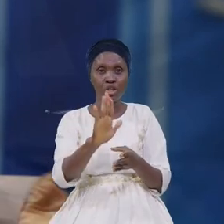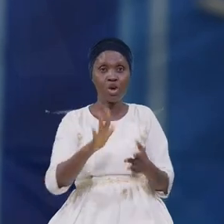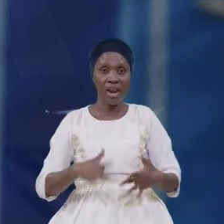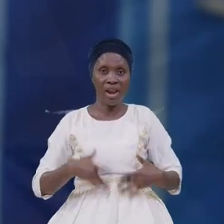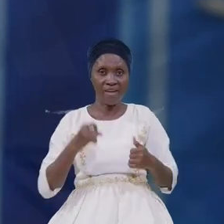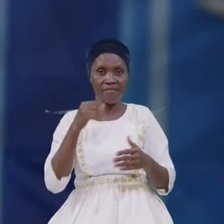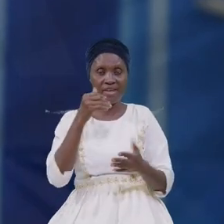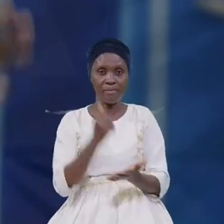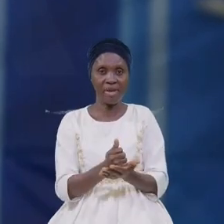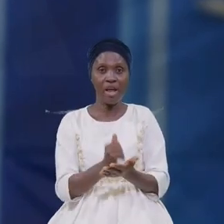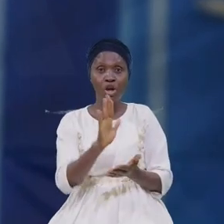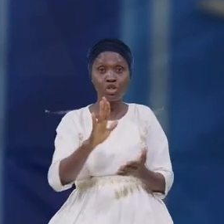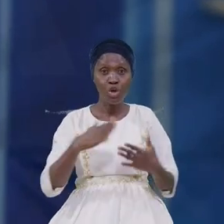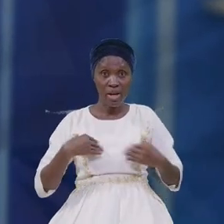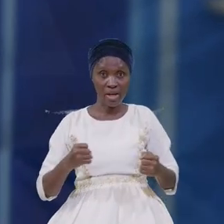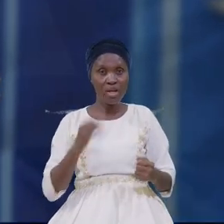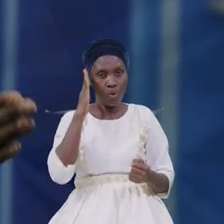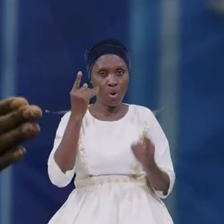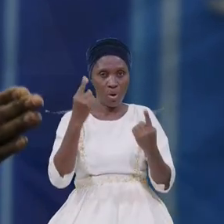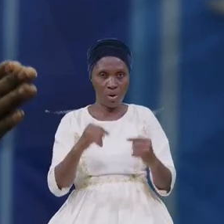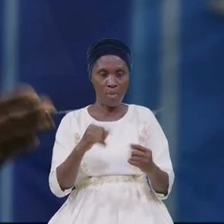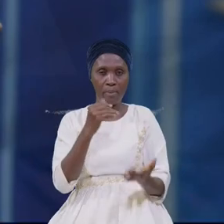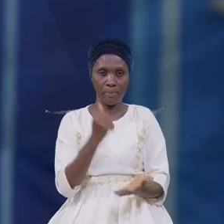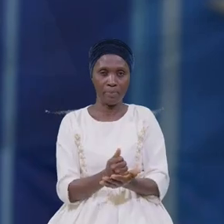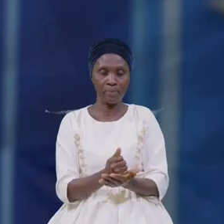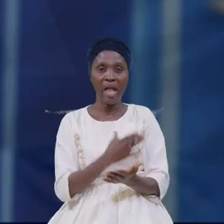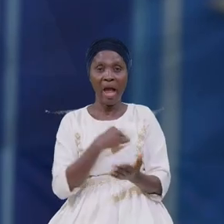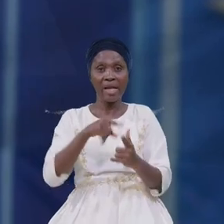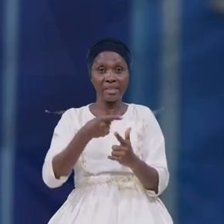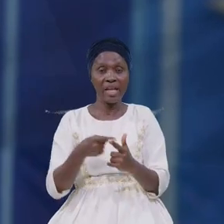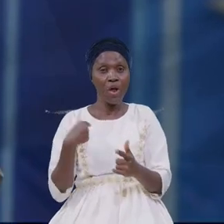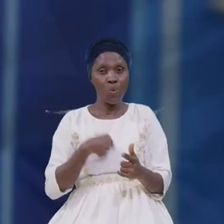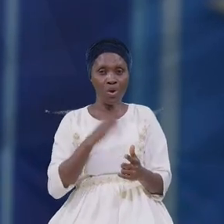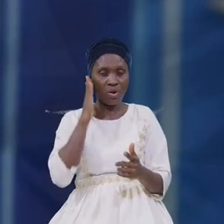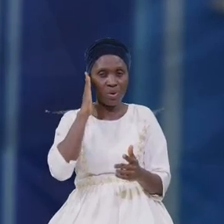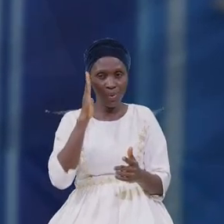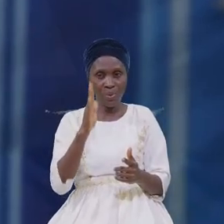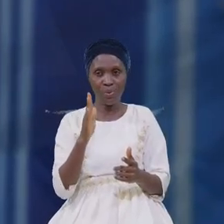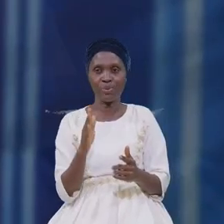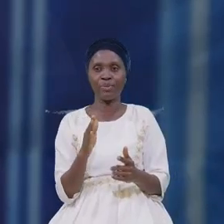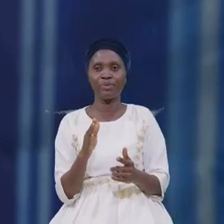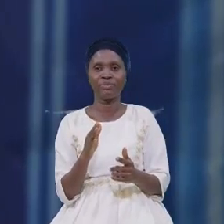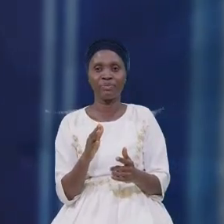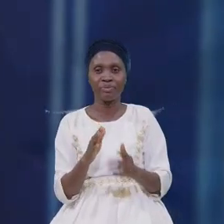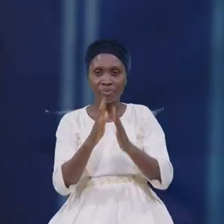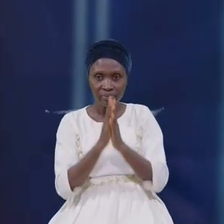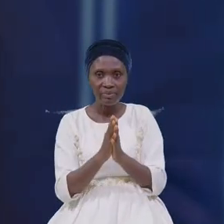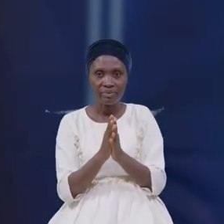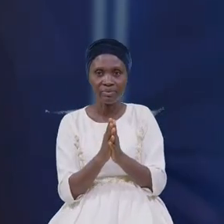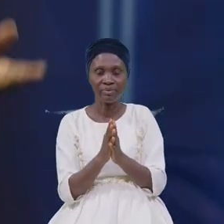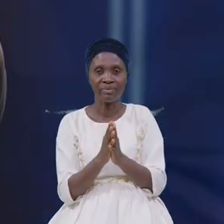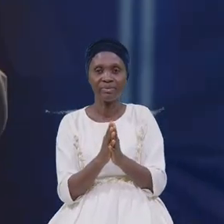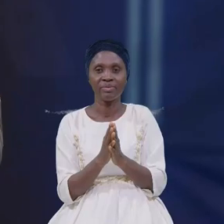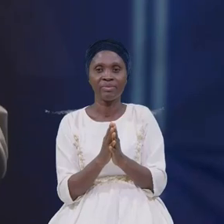vie. Votre guérison va venir. Et lorsque nous avons réglé le cas du salut, ça